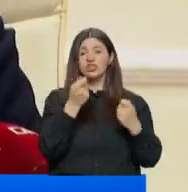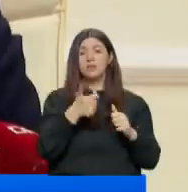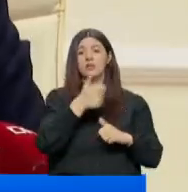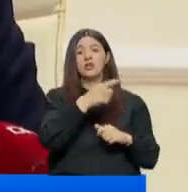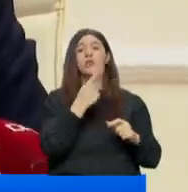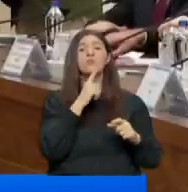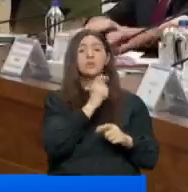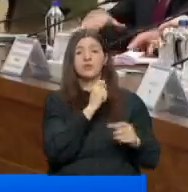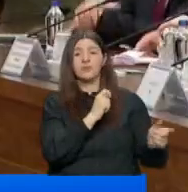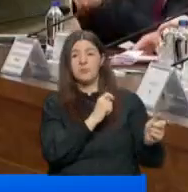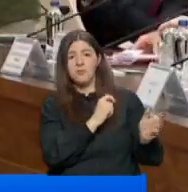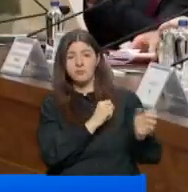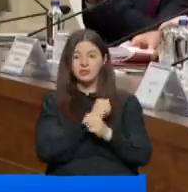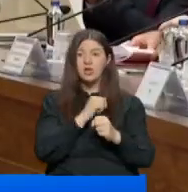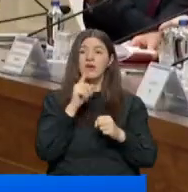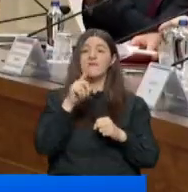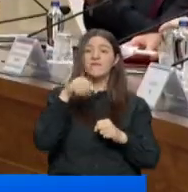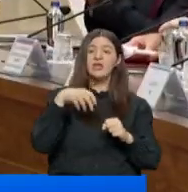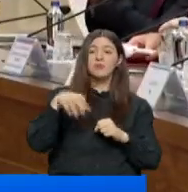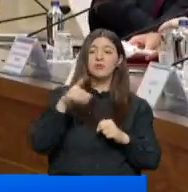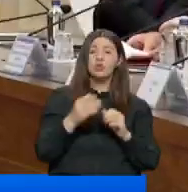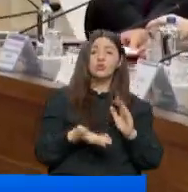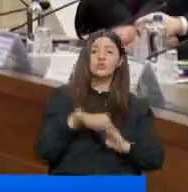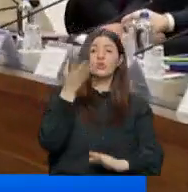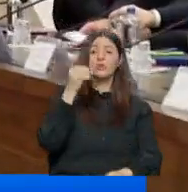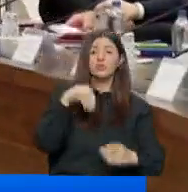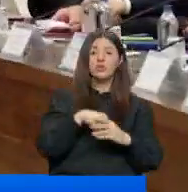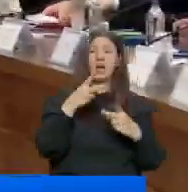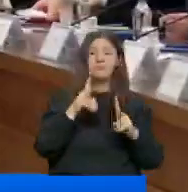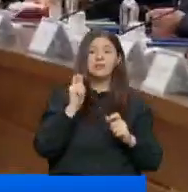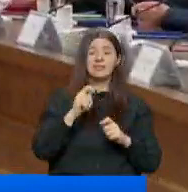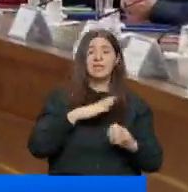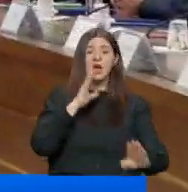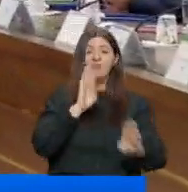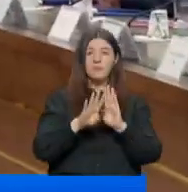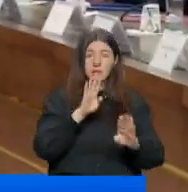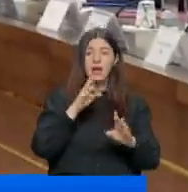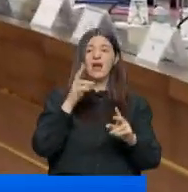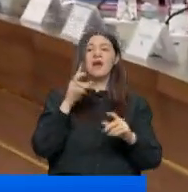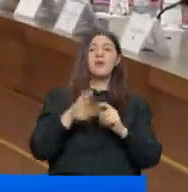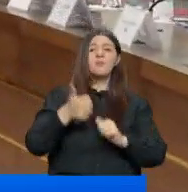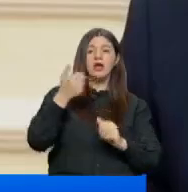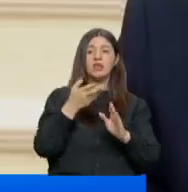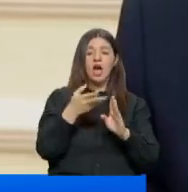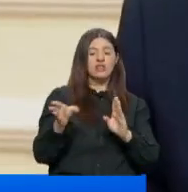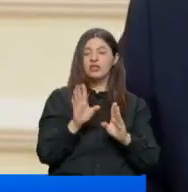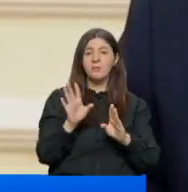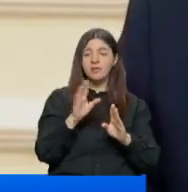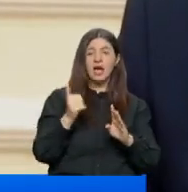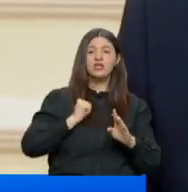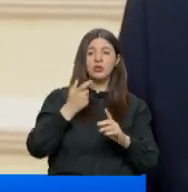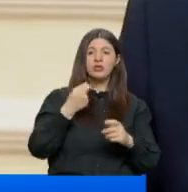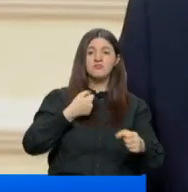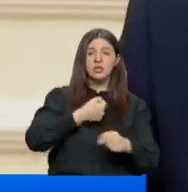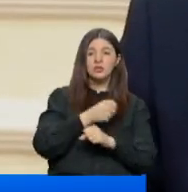Başkanı'ndan mikrofonu aldı. Ergün Atalay'ın vergi dilimlerinin yükseltilmesi için açmak istediği kapıyı Vedat Bilgin aralamadı. Asgari ücret